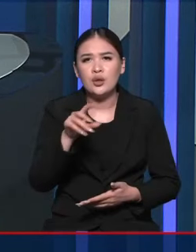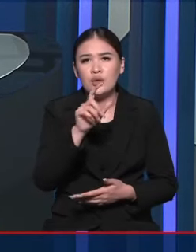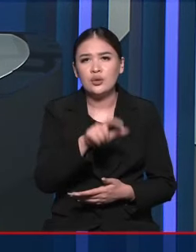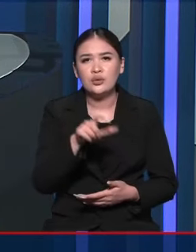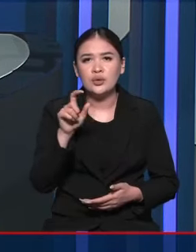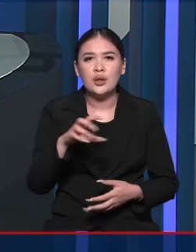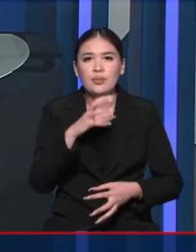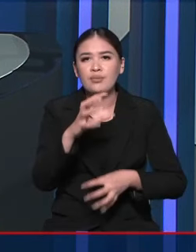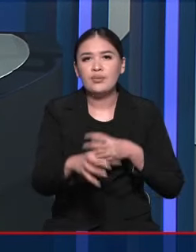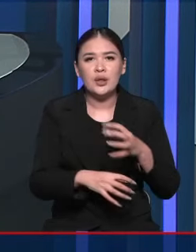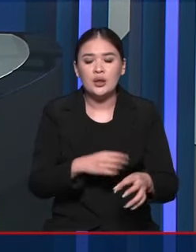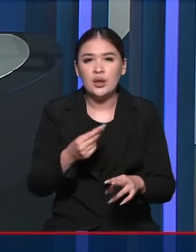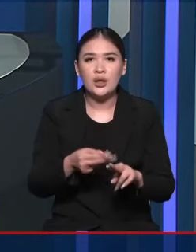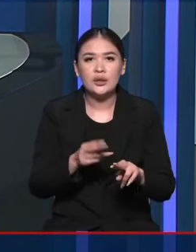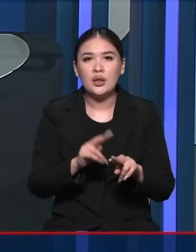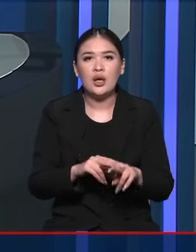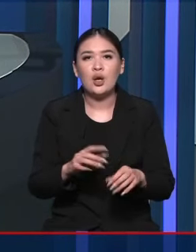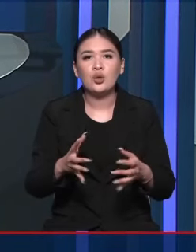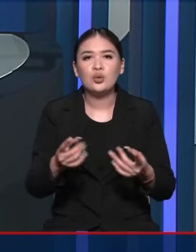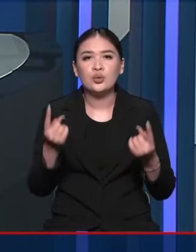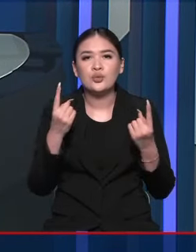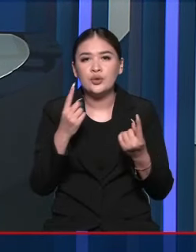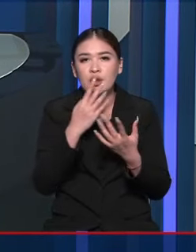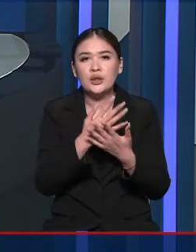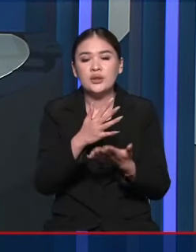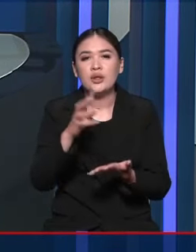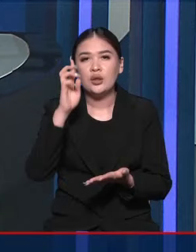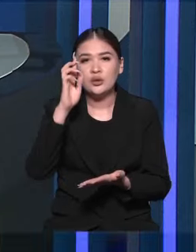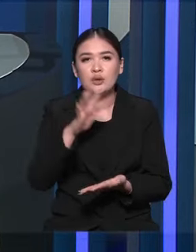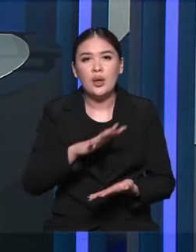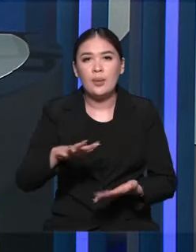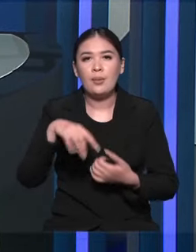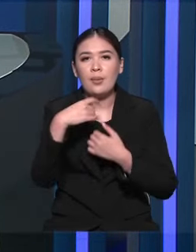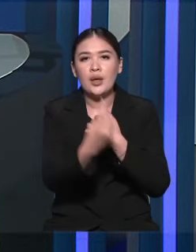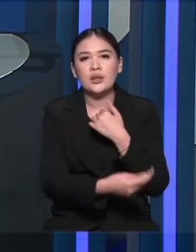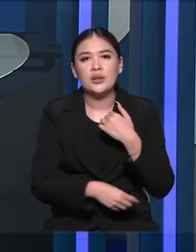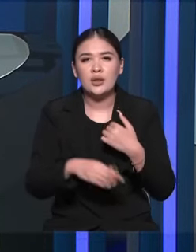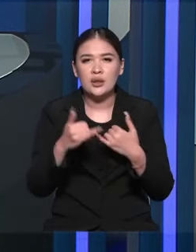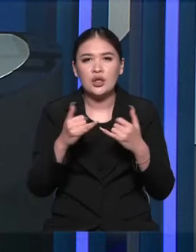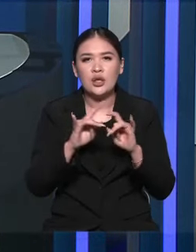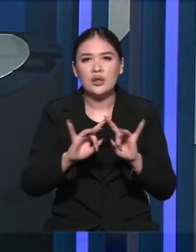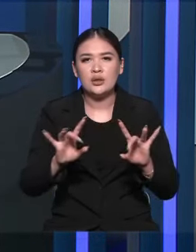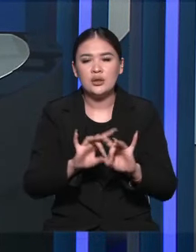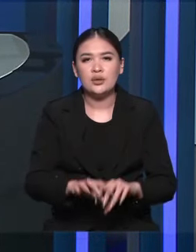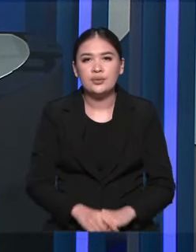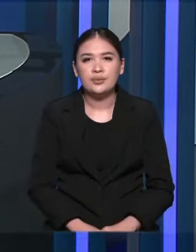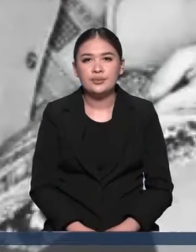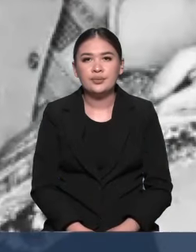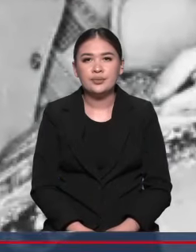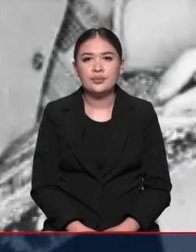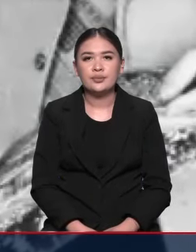миру. Путь становления и перспективы крупнейшего информагентства страны в материале Тимерлана Тлеубаева.